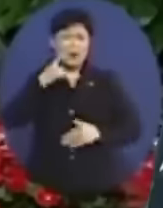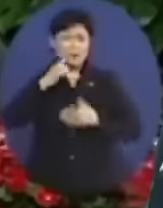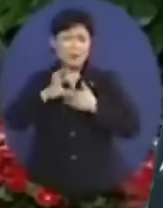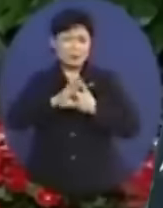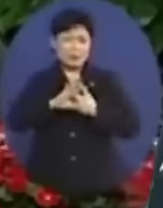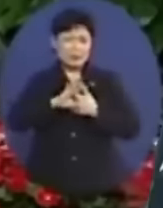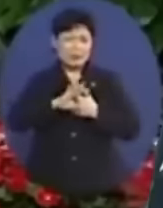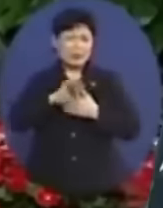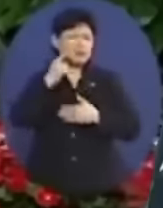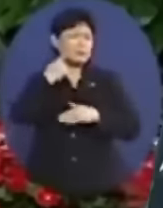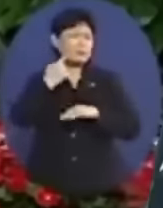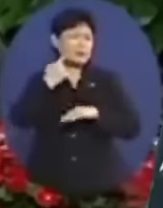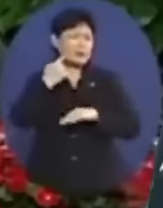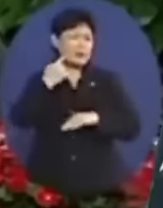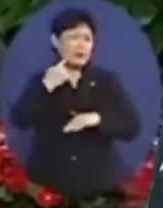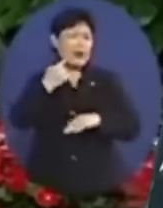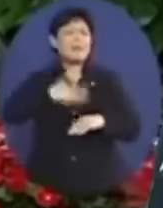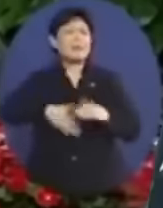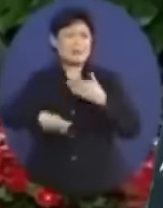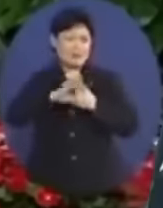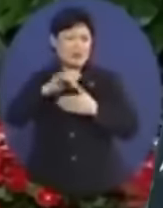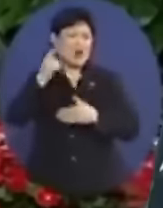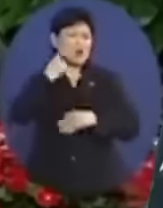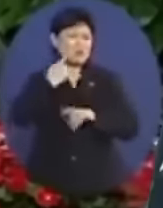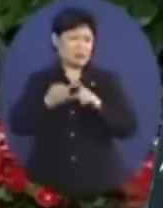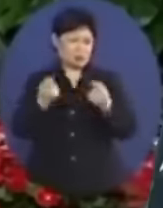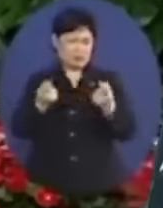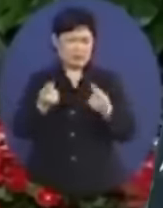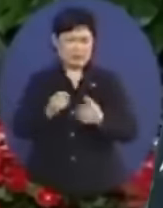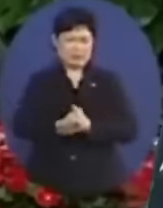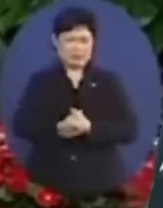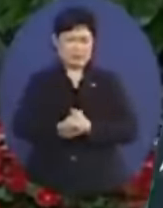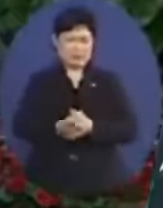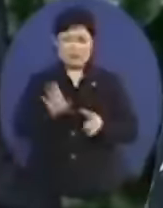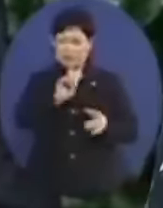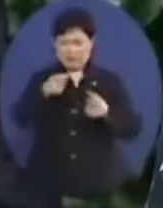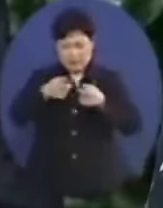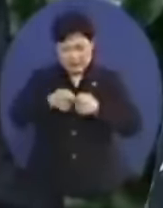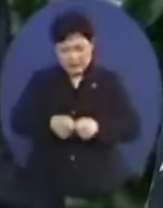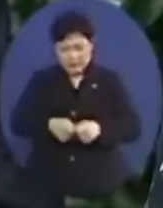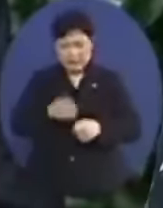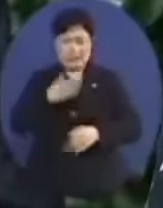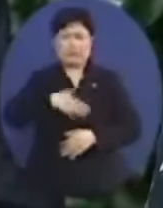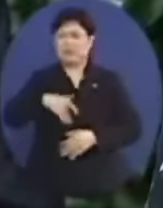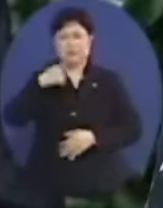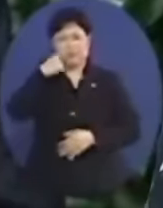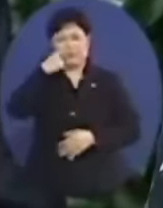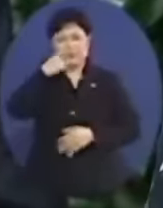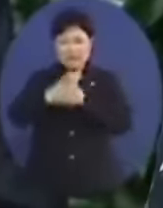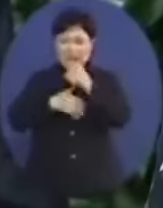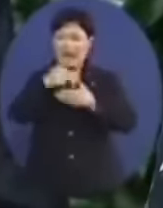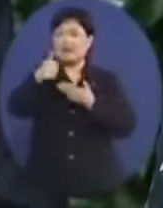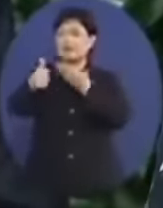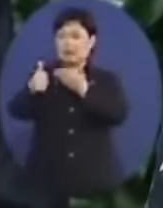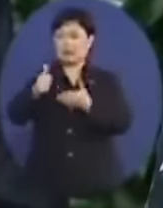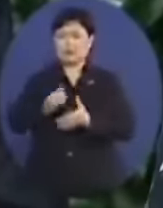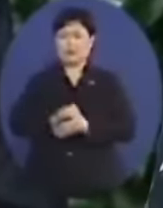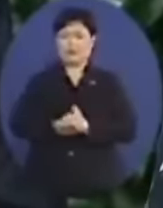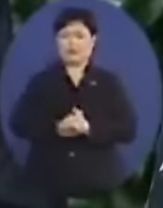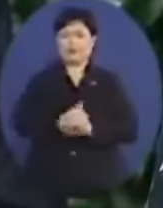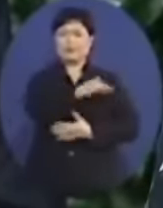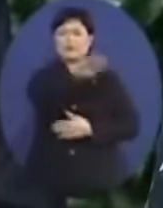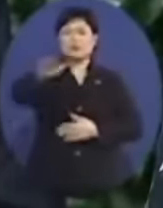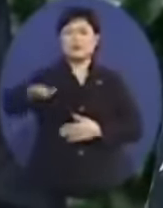거짓말입니다 하나님이 하시는 것을 우리 어떻게 알아요 하나님도